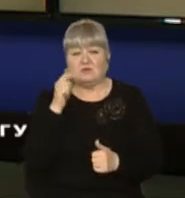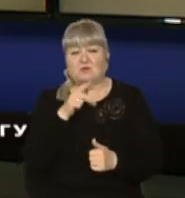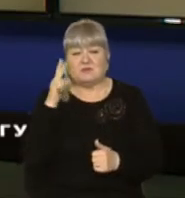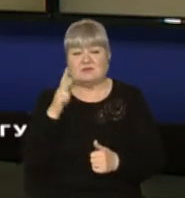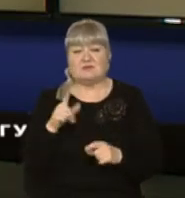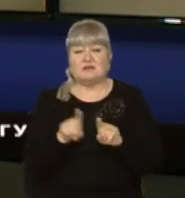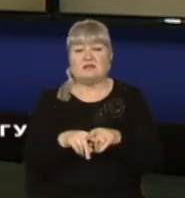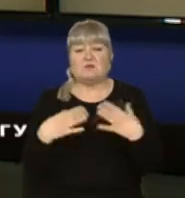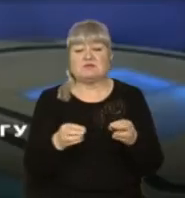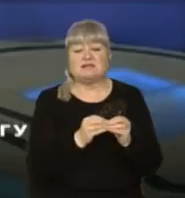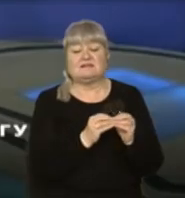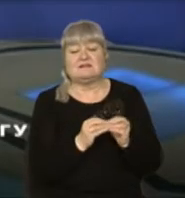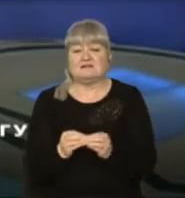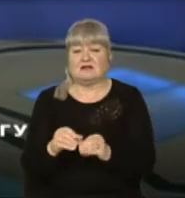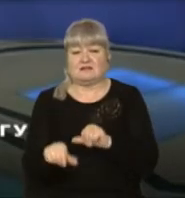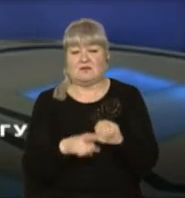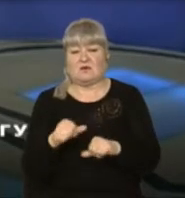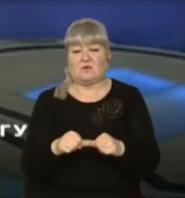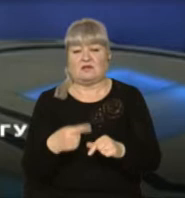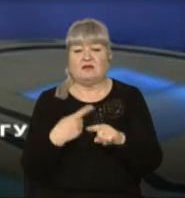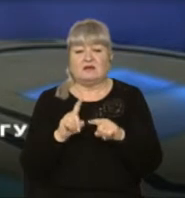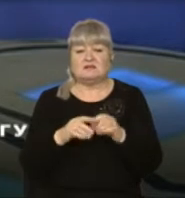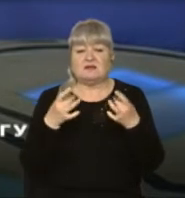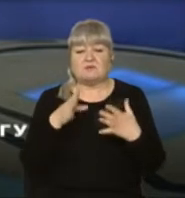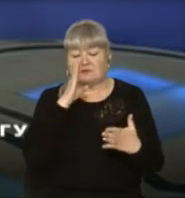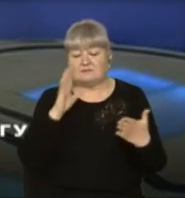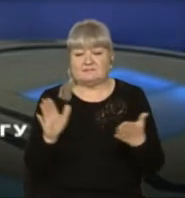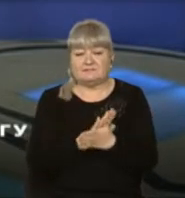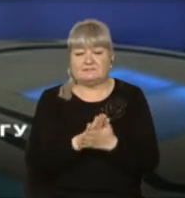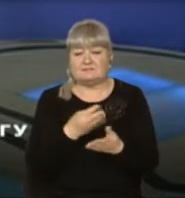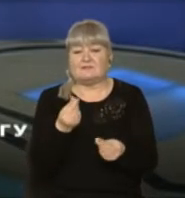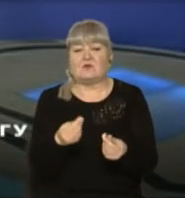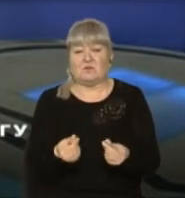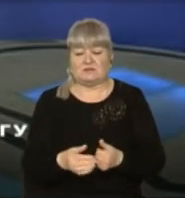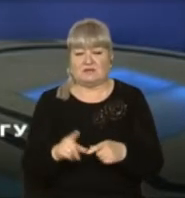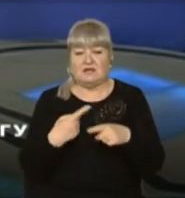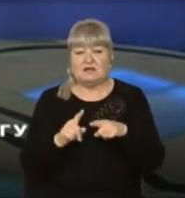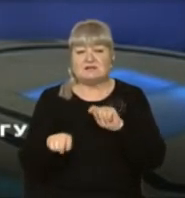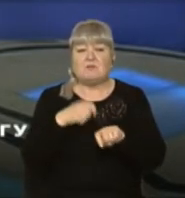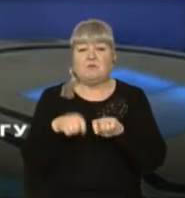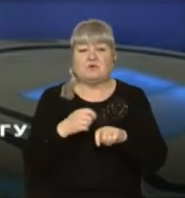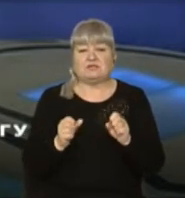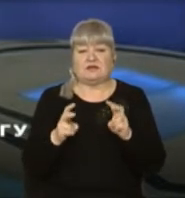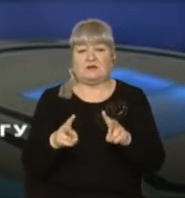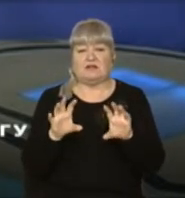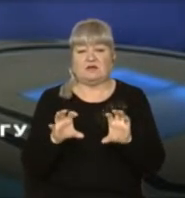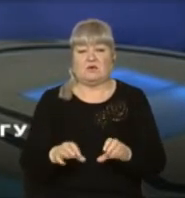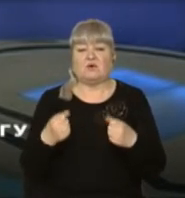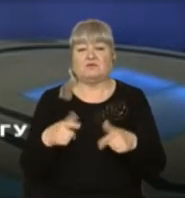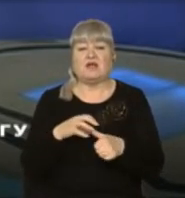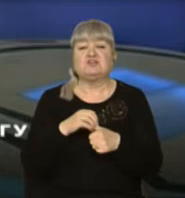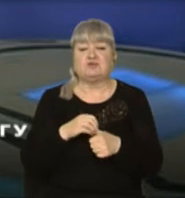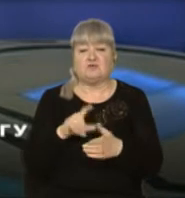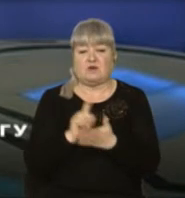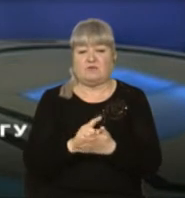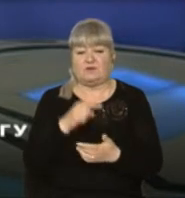робиться десятки років. Це пряме відмивання коштів. Це порушення 191 статті Кримінального кодексу, де чиновник повинен